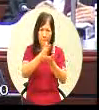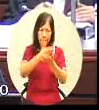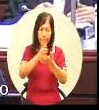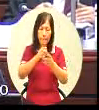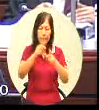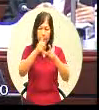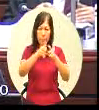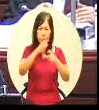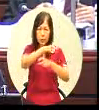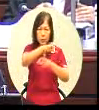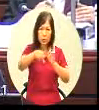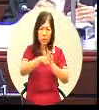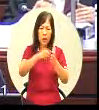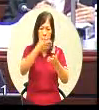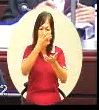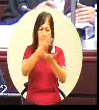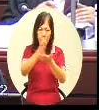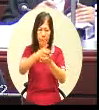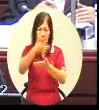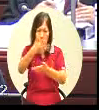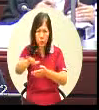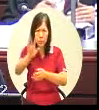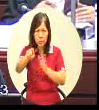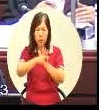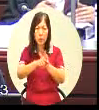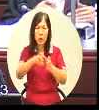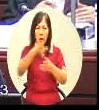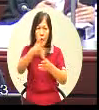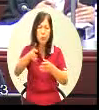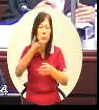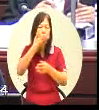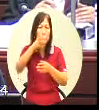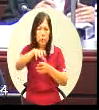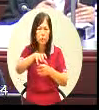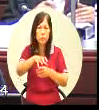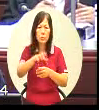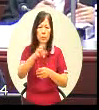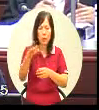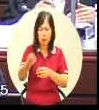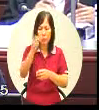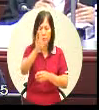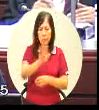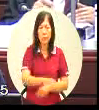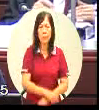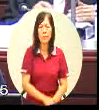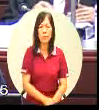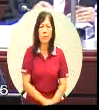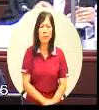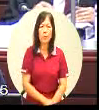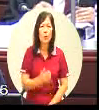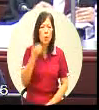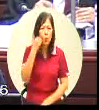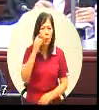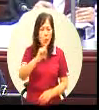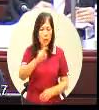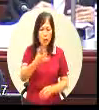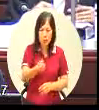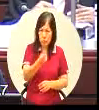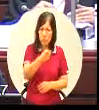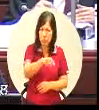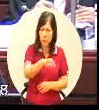域的一个排水，它是水利局的权责啊。如果有权责